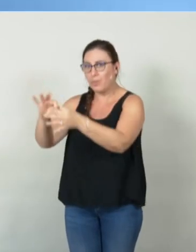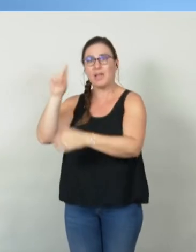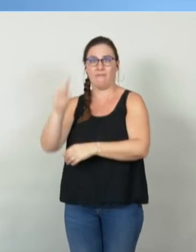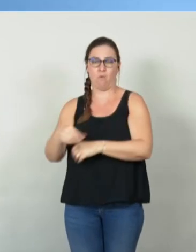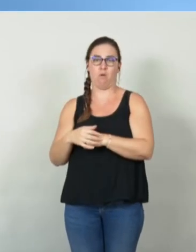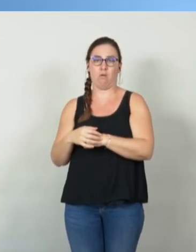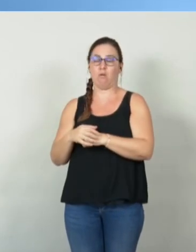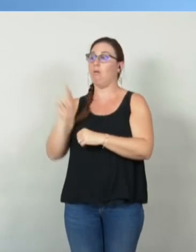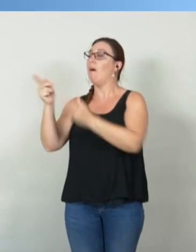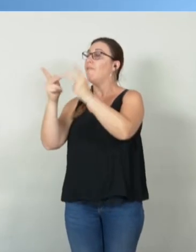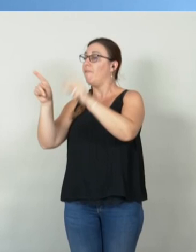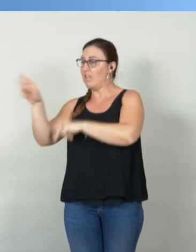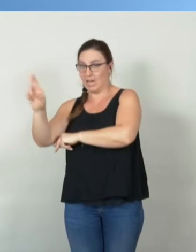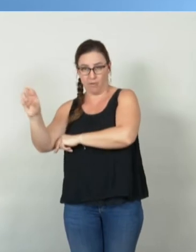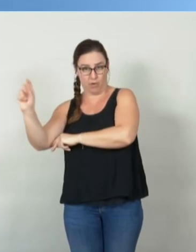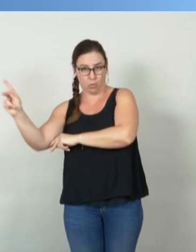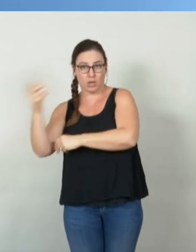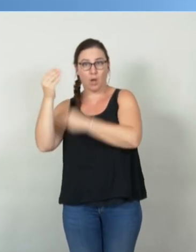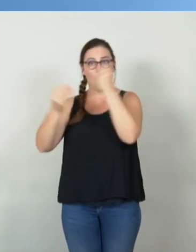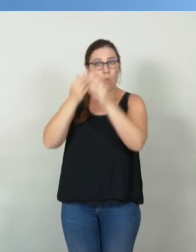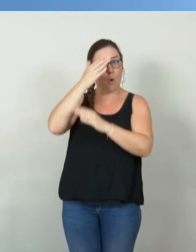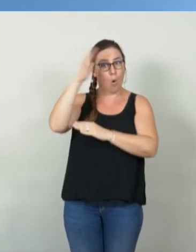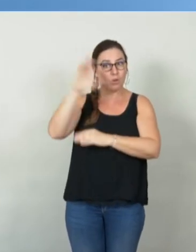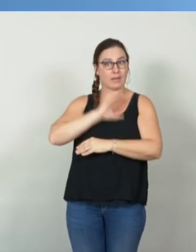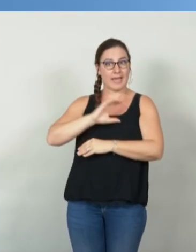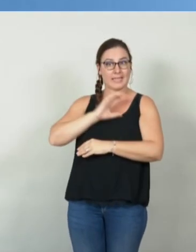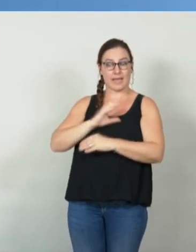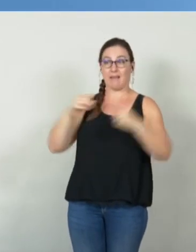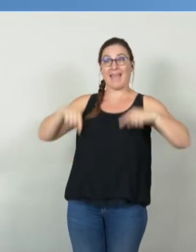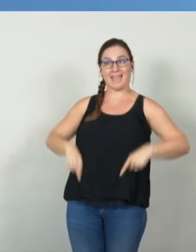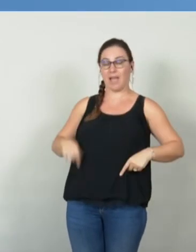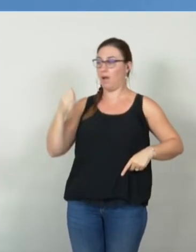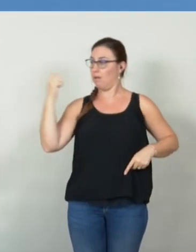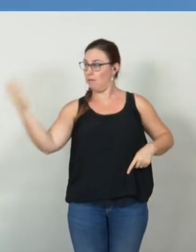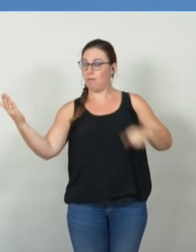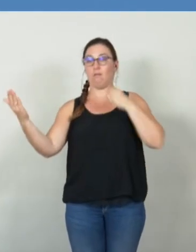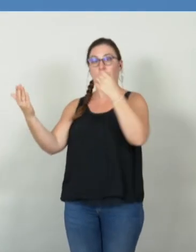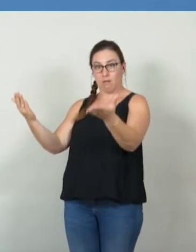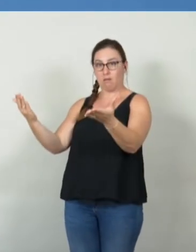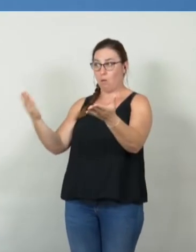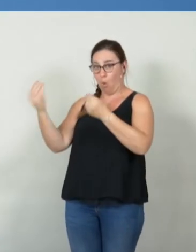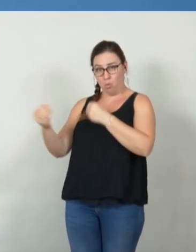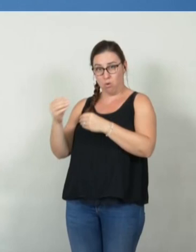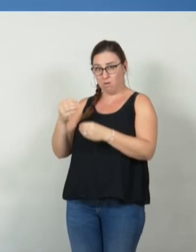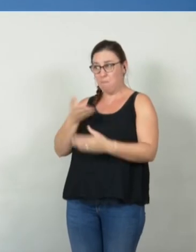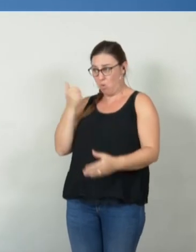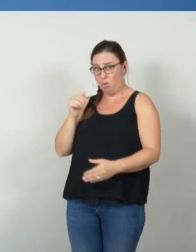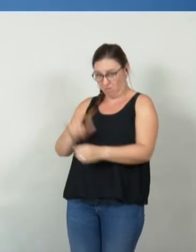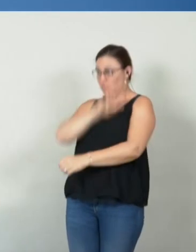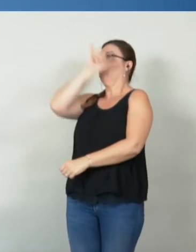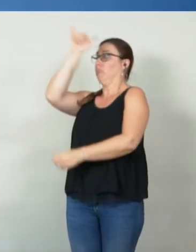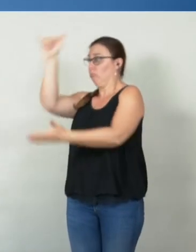au vote allez porter la voix d'une solution à deux états ou mieux carré ou vote y aller justement